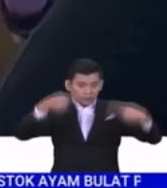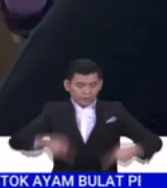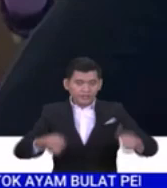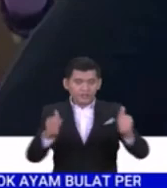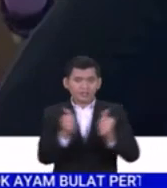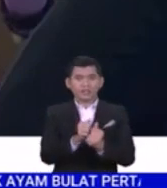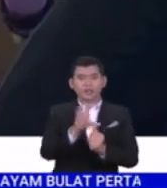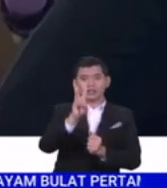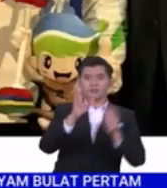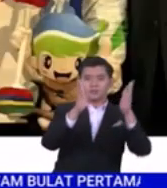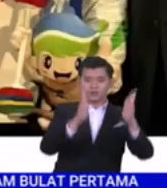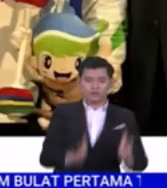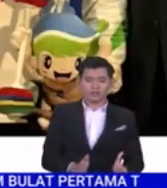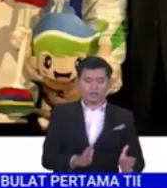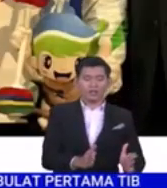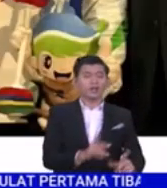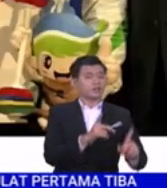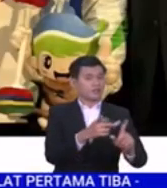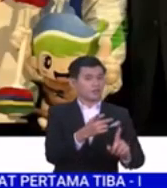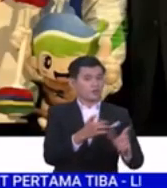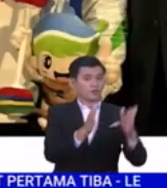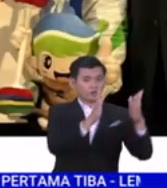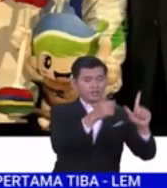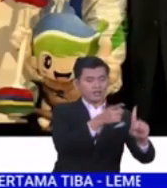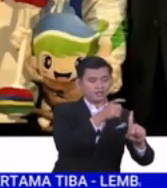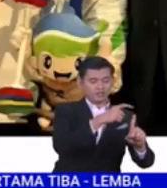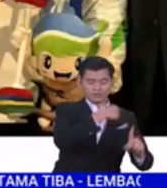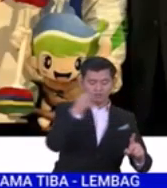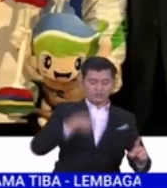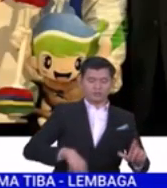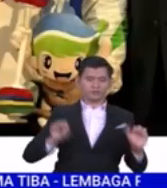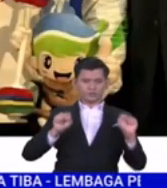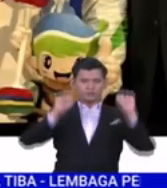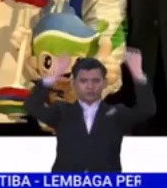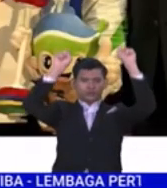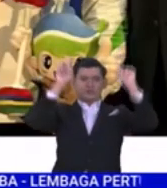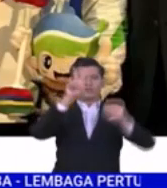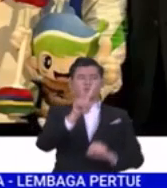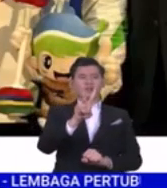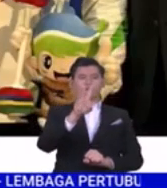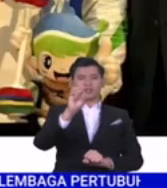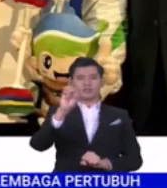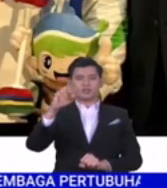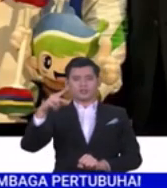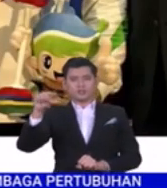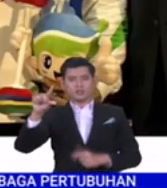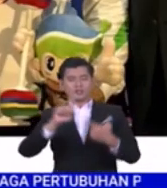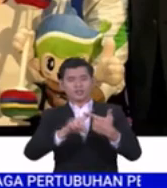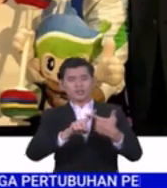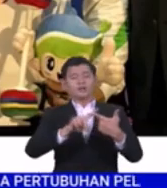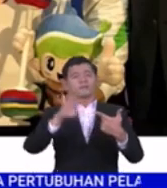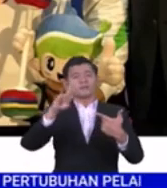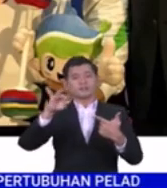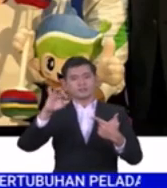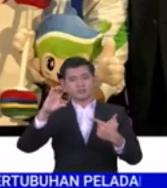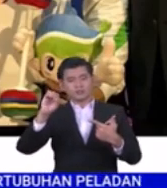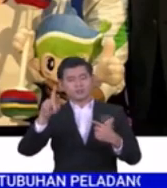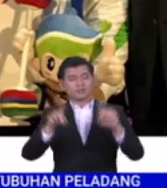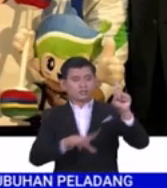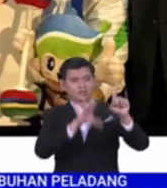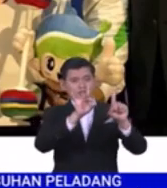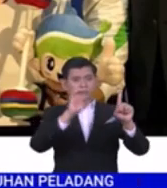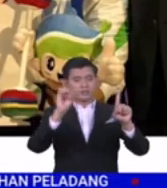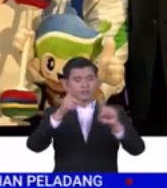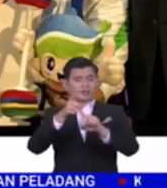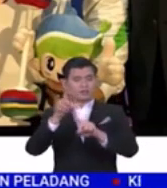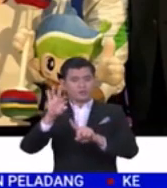itu menyaksikan atlet dari China Hu Peng melakukan angkatan 200 kg dan Beskov Jamilov 180 kg